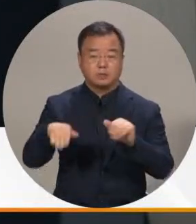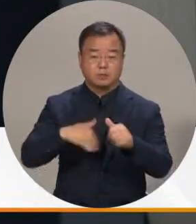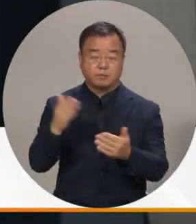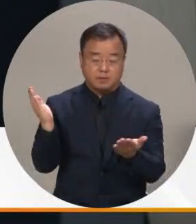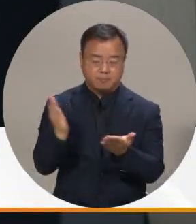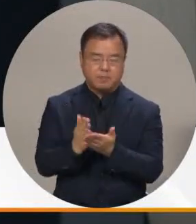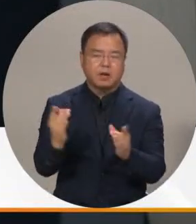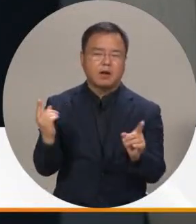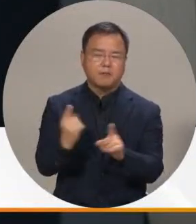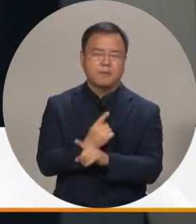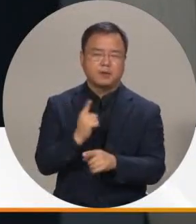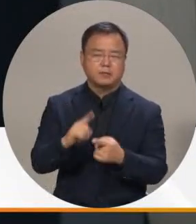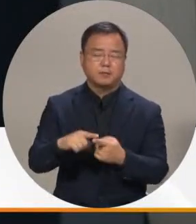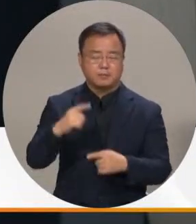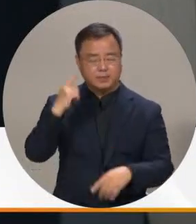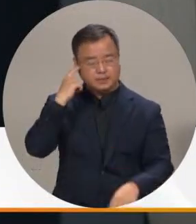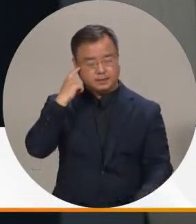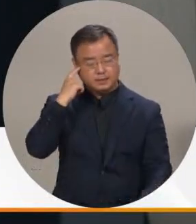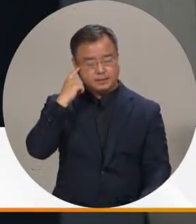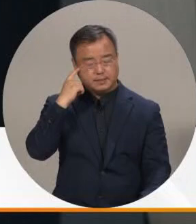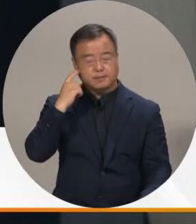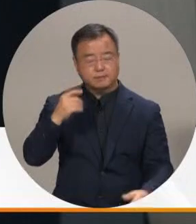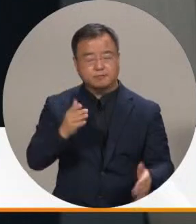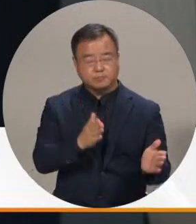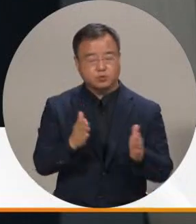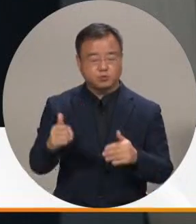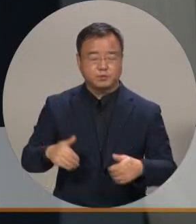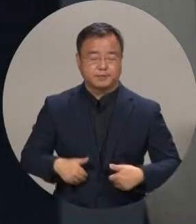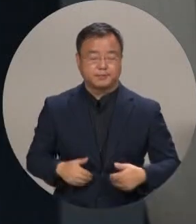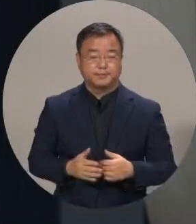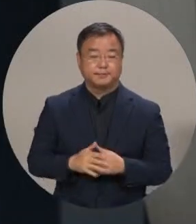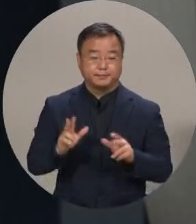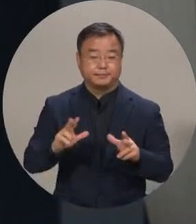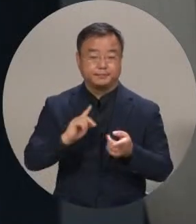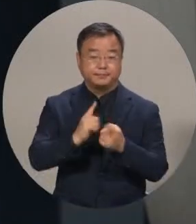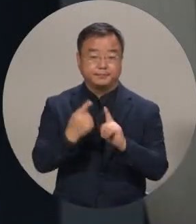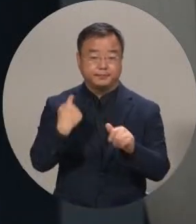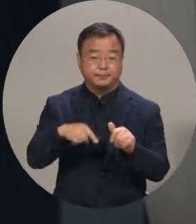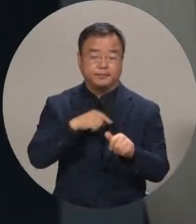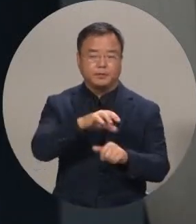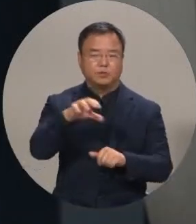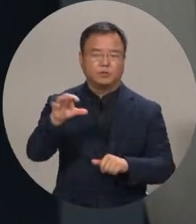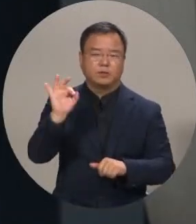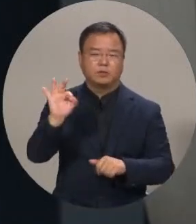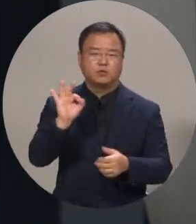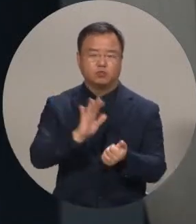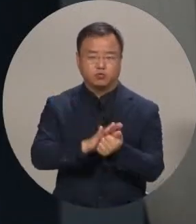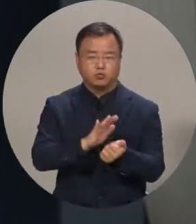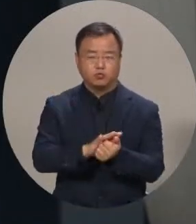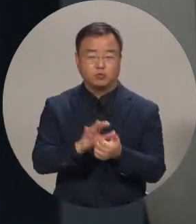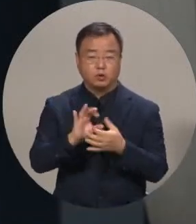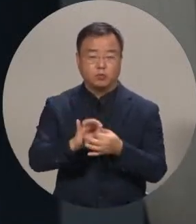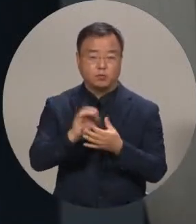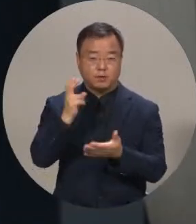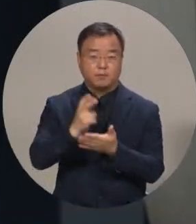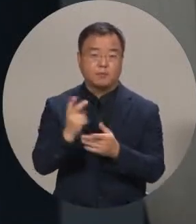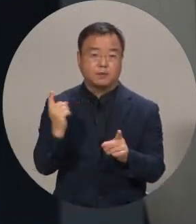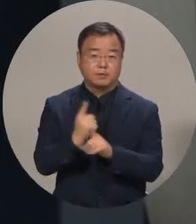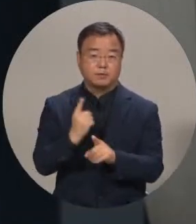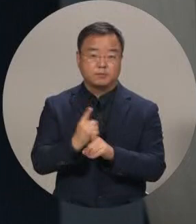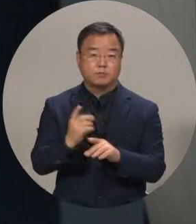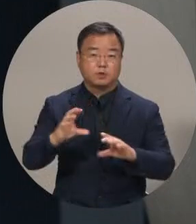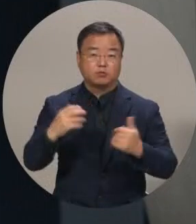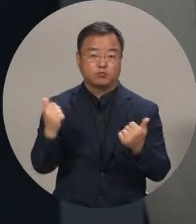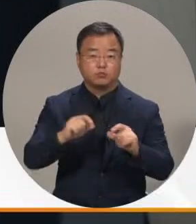어떤 개정하는 것도 고려할 필요가 있다고 생각합니다 그리고 현재 대한교육기관 재정지원과 관련된 법률 개정안이